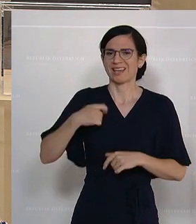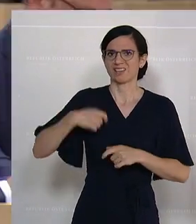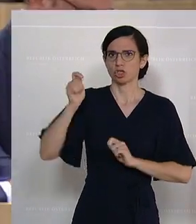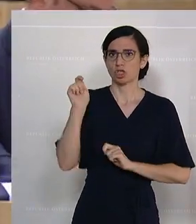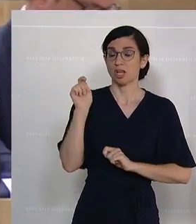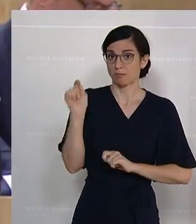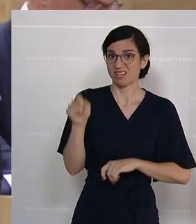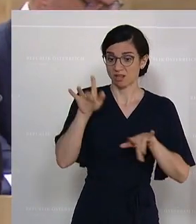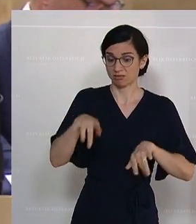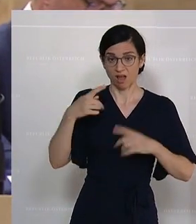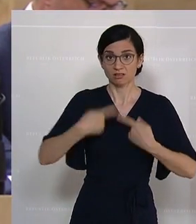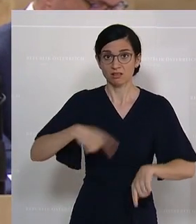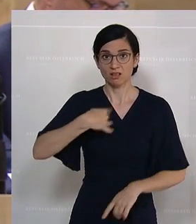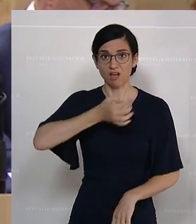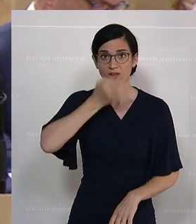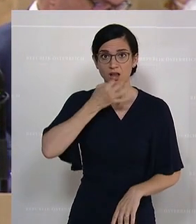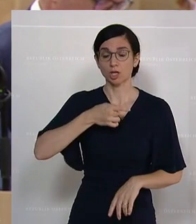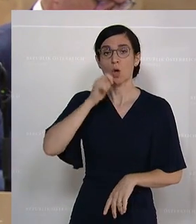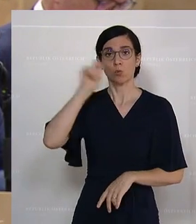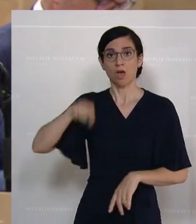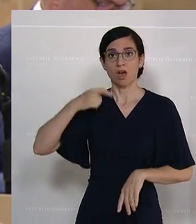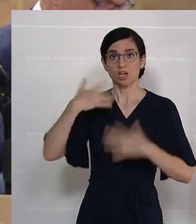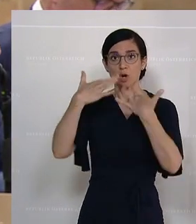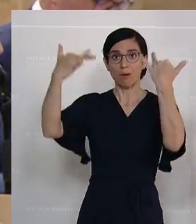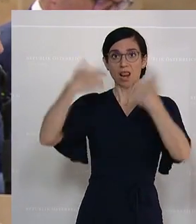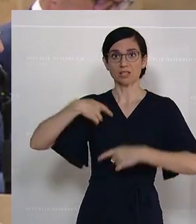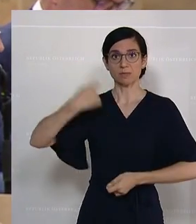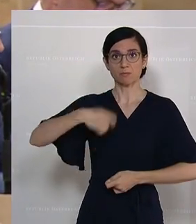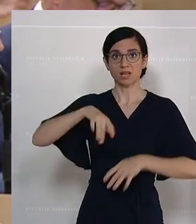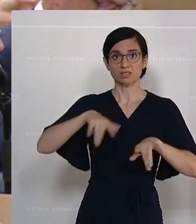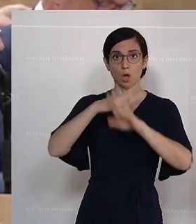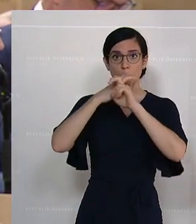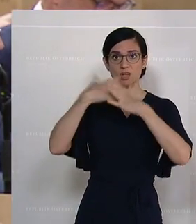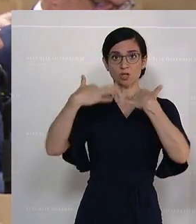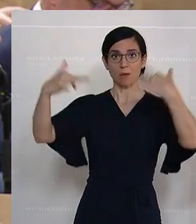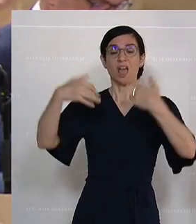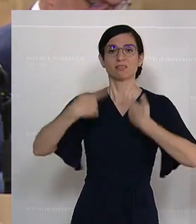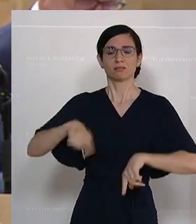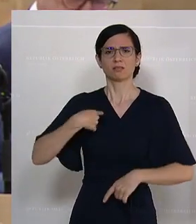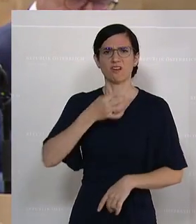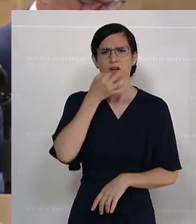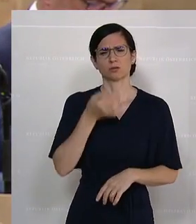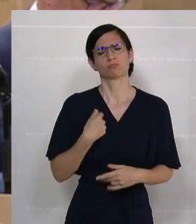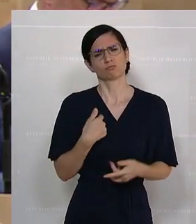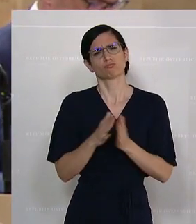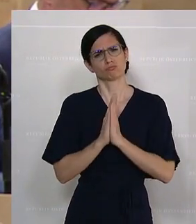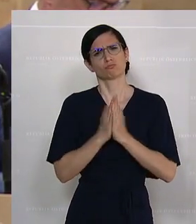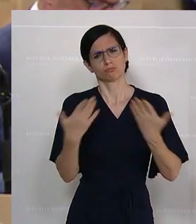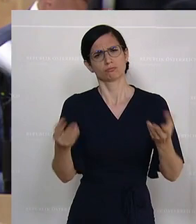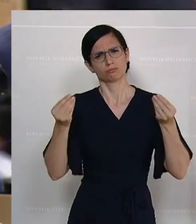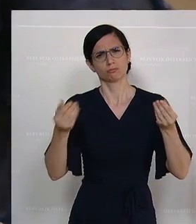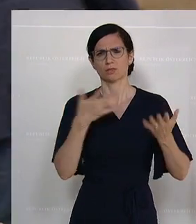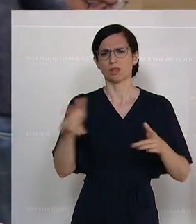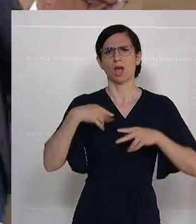ihnen reden darf und aus der ukrainische parlamentspräsident im österreichischen parlament reden darf dann wird doch wohl das gleiche noch für den